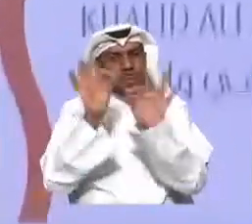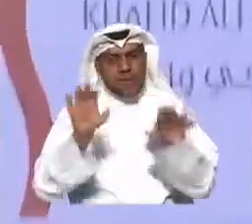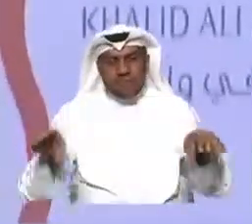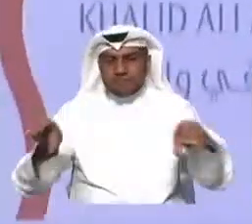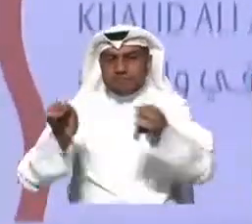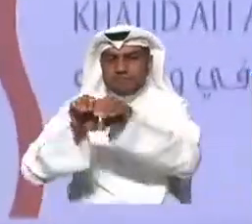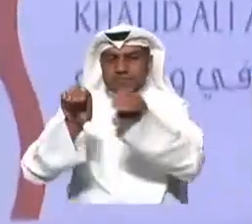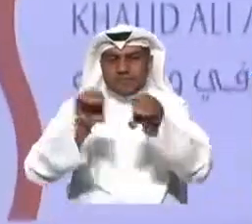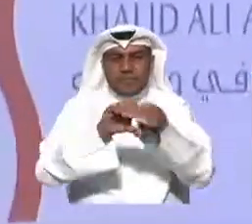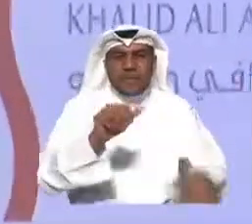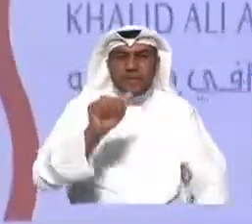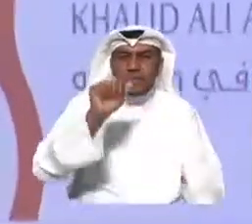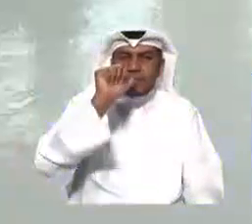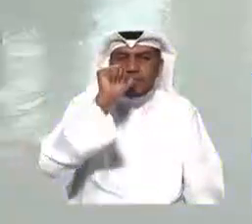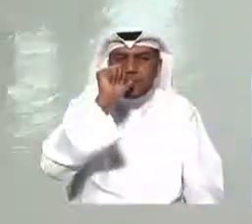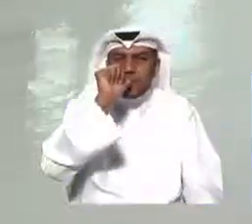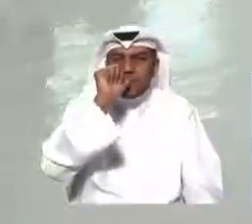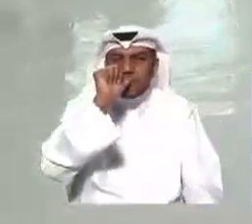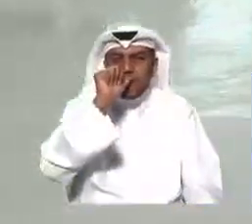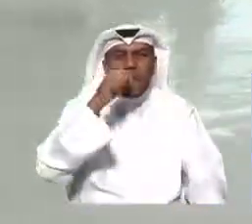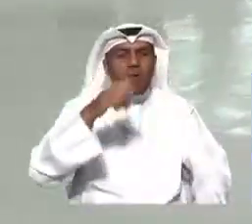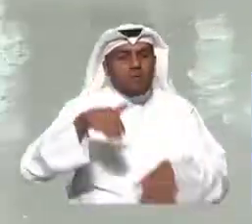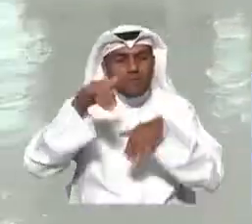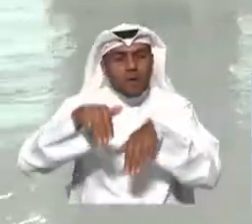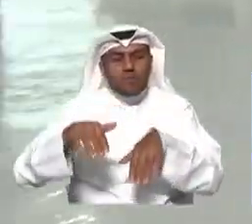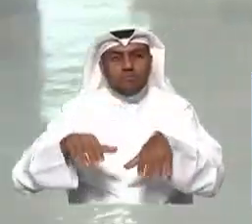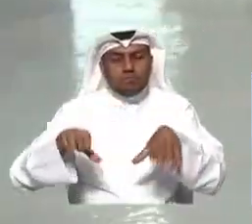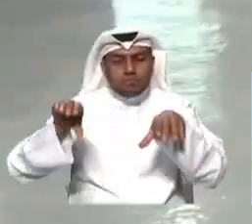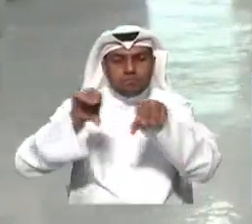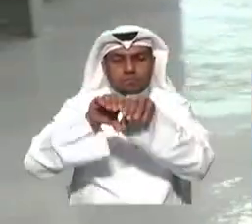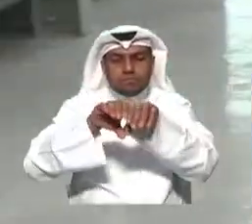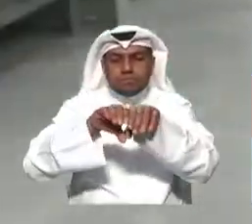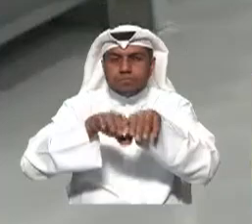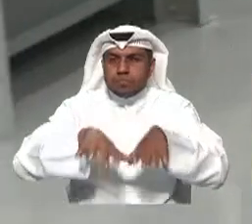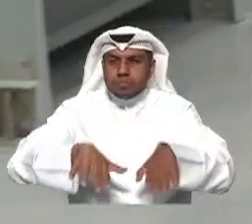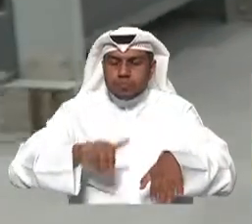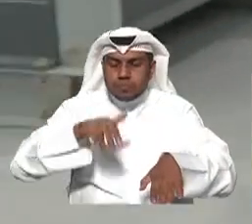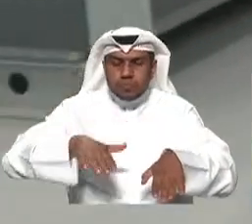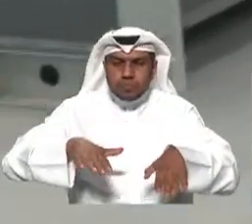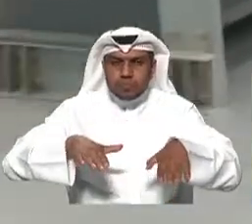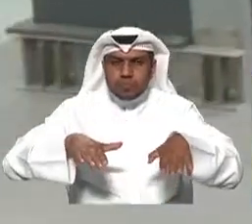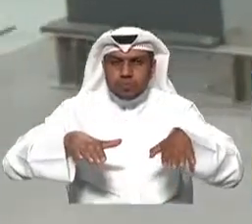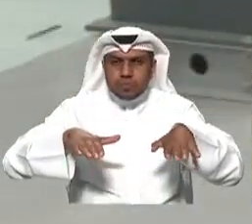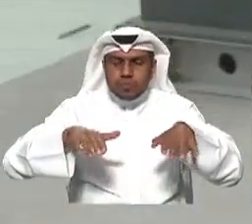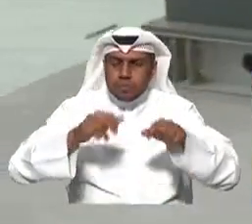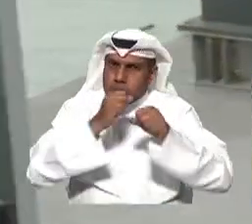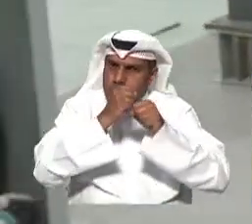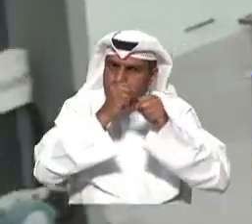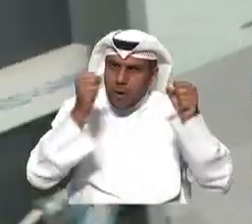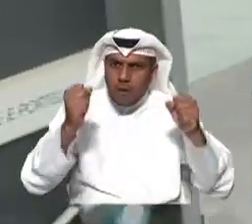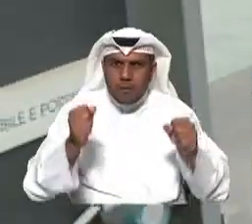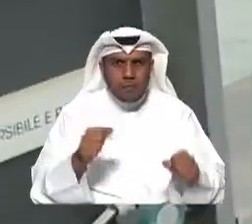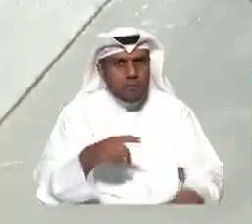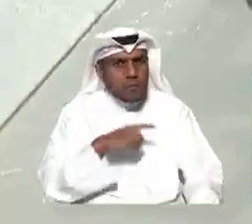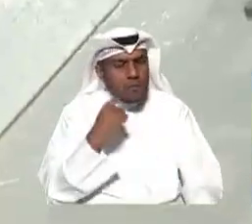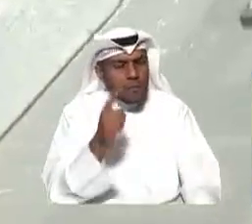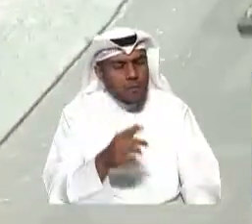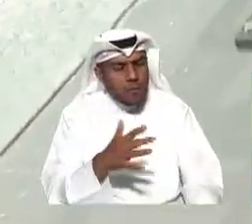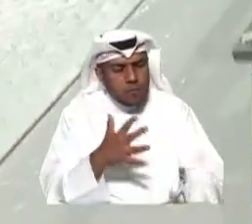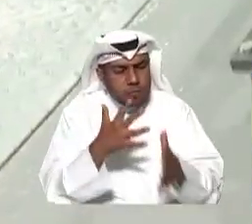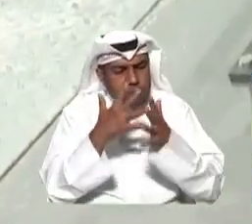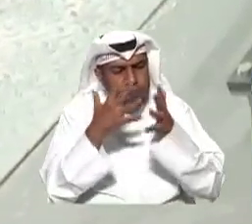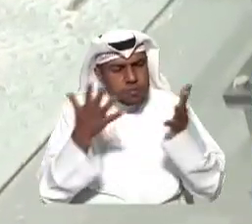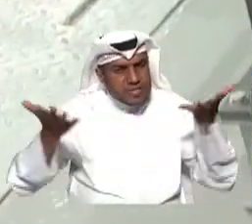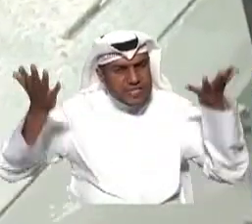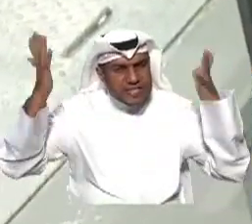تطور الدولة العمراني والاقتصادي. مشروع خزانات المطلع العالي يضم أيضا مباني التحكم والمحولات ولوحات